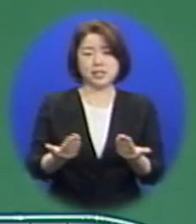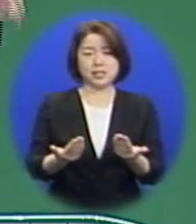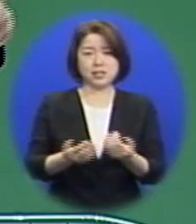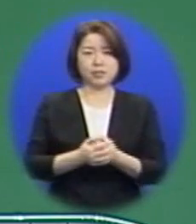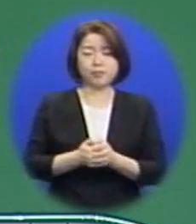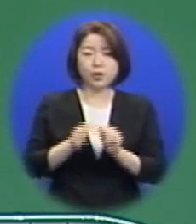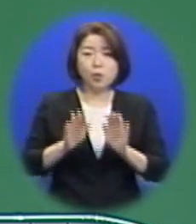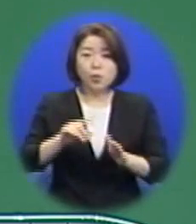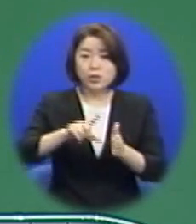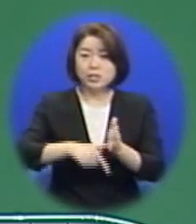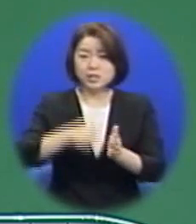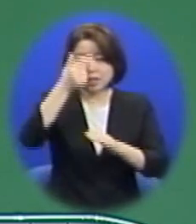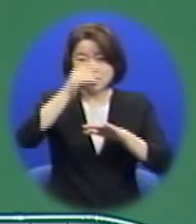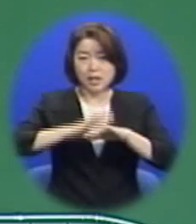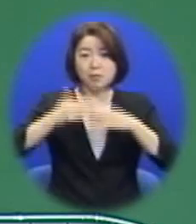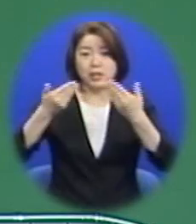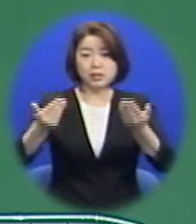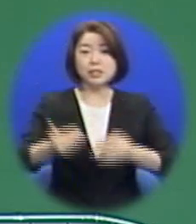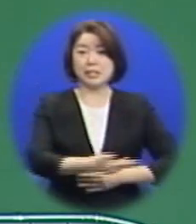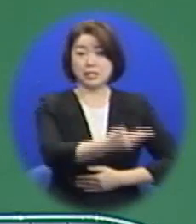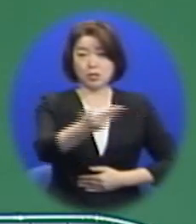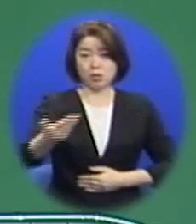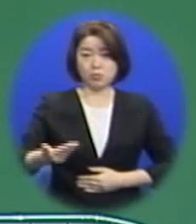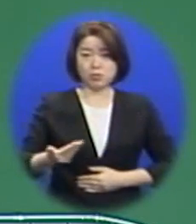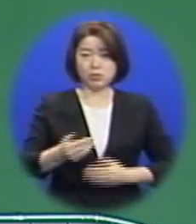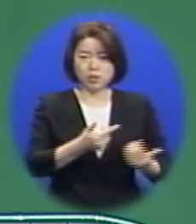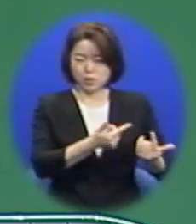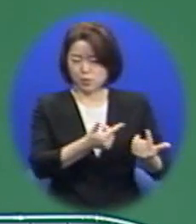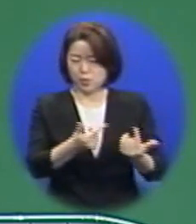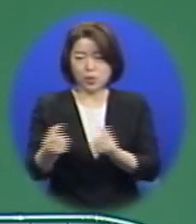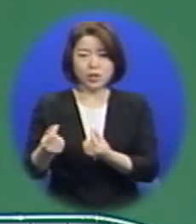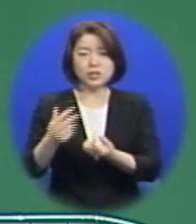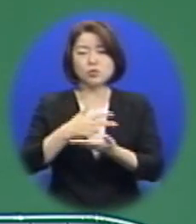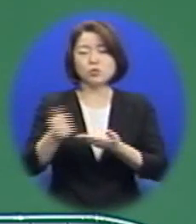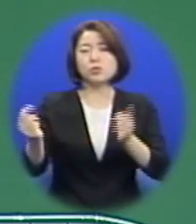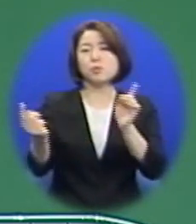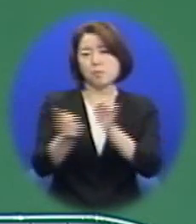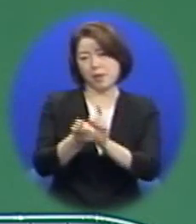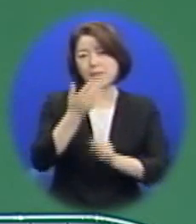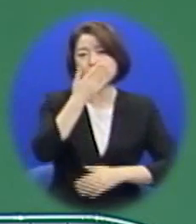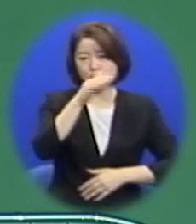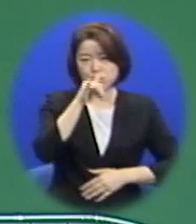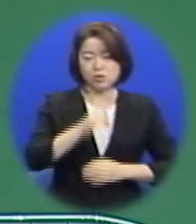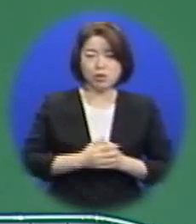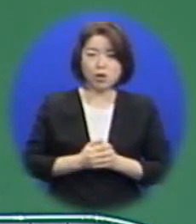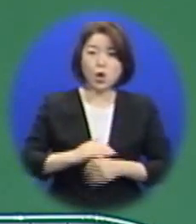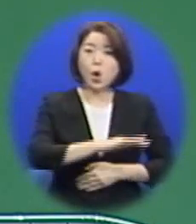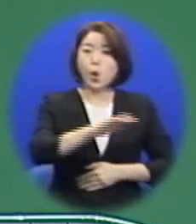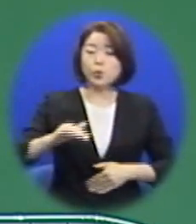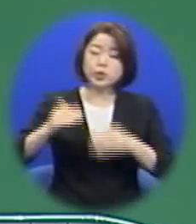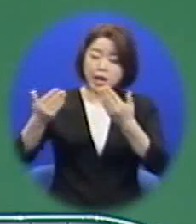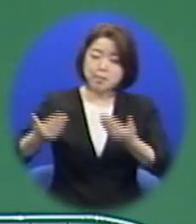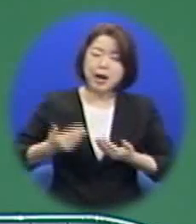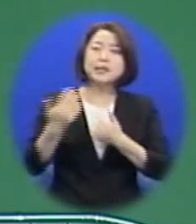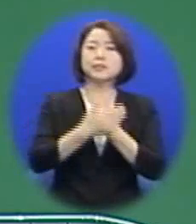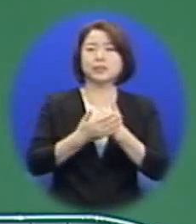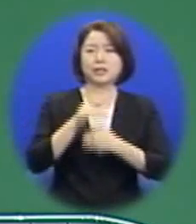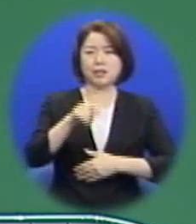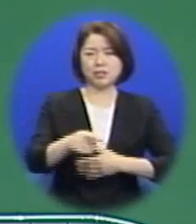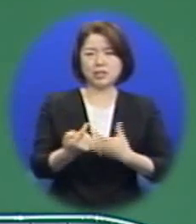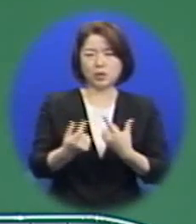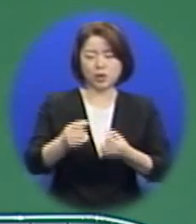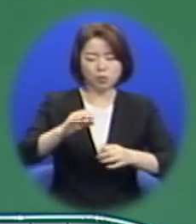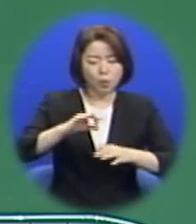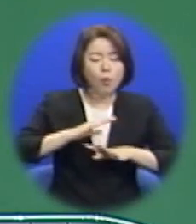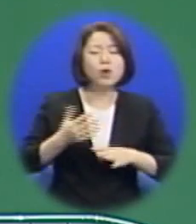시간에 예배 드리는 여러분들은 다 주님을 만날 수 있게 되어 있습니다. 우리가 받은 은혜가 그렇게